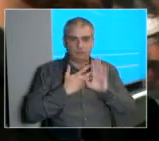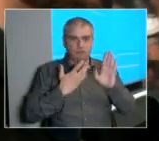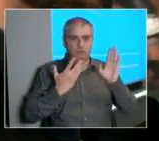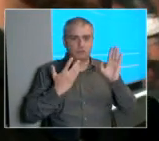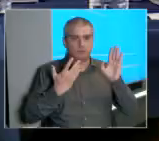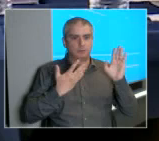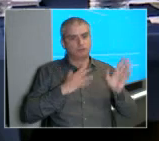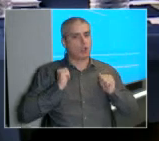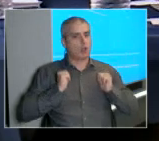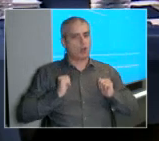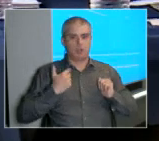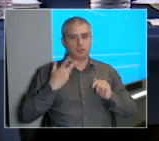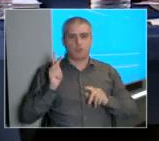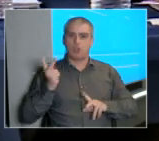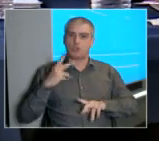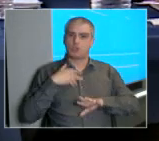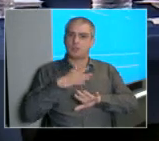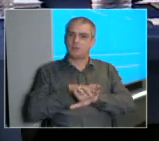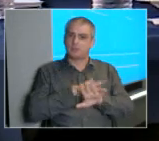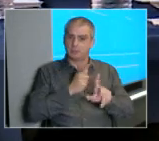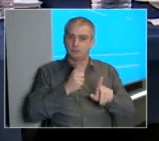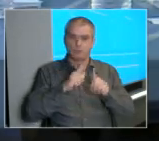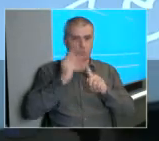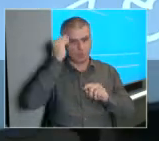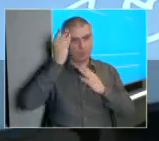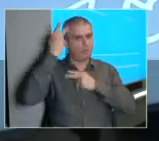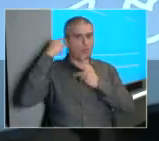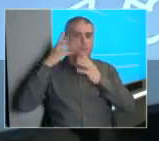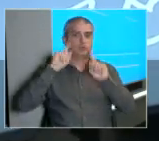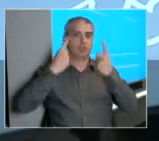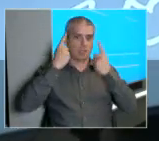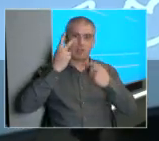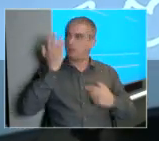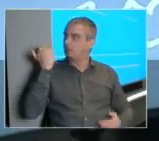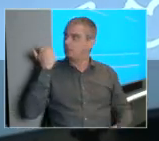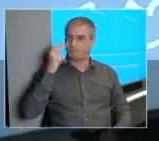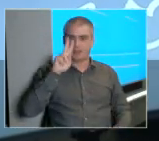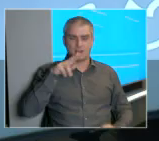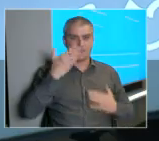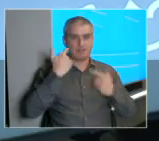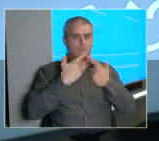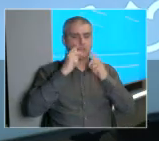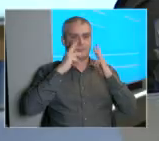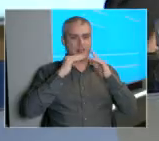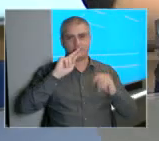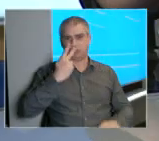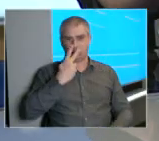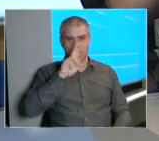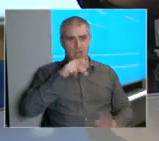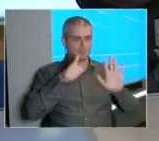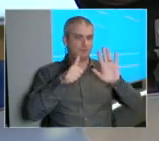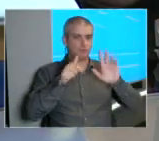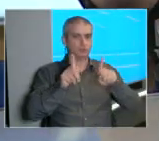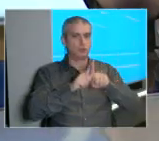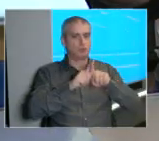שהכל רגוע, יש לי יותר תחושה של דז'ה-וו למה שהיה קצת לפני מלחמת לבנון השנייה ב-2006, של